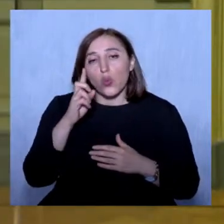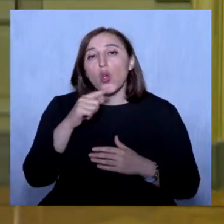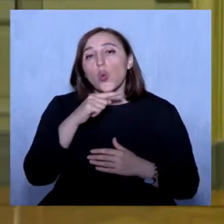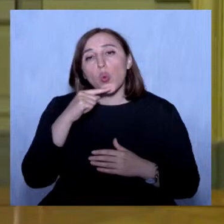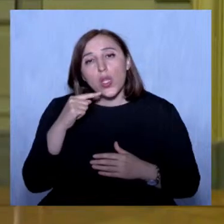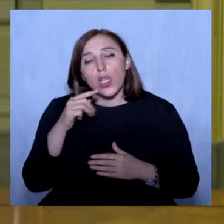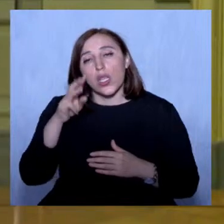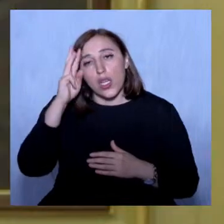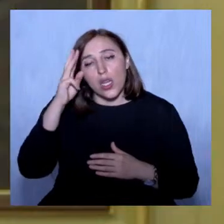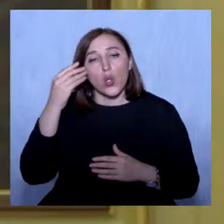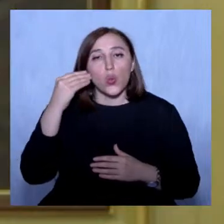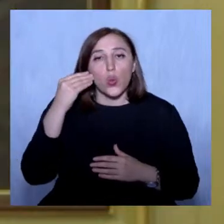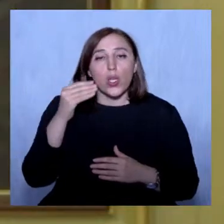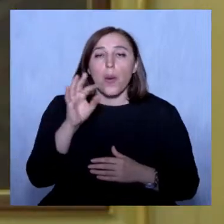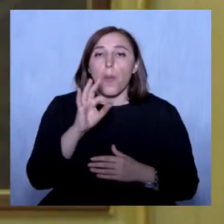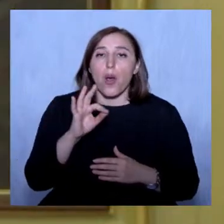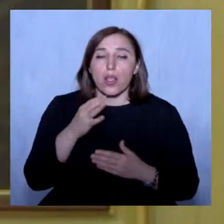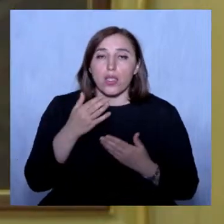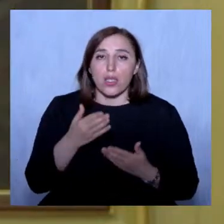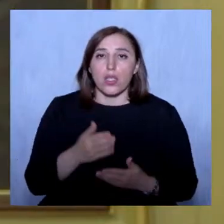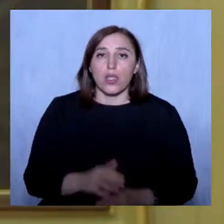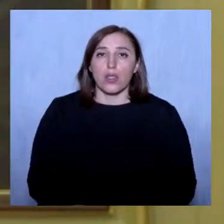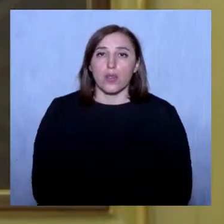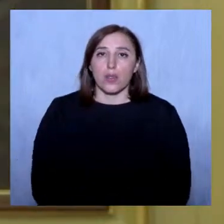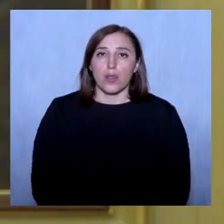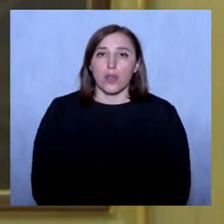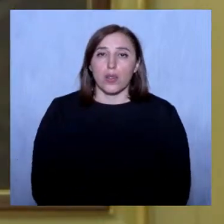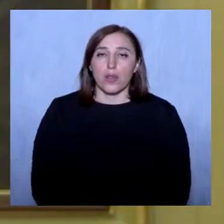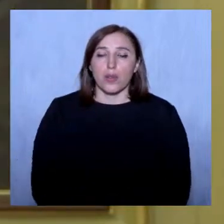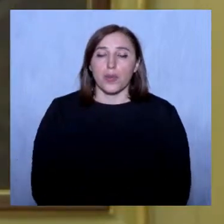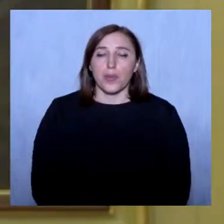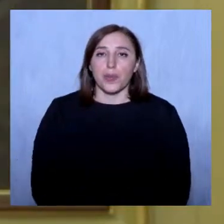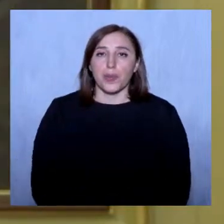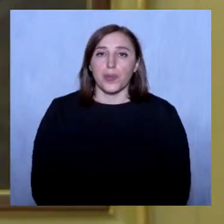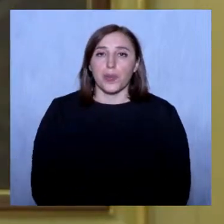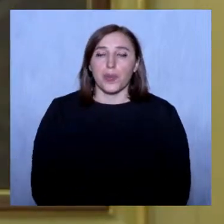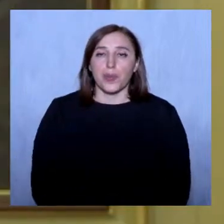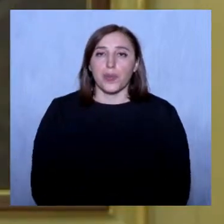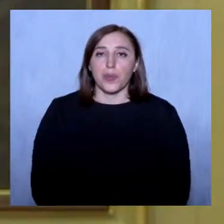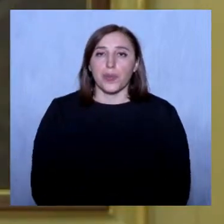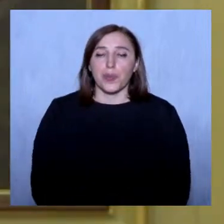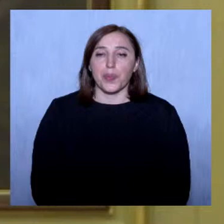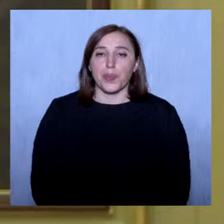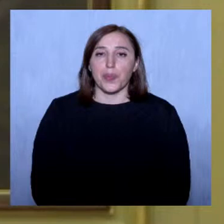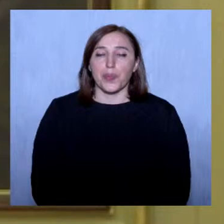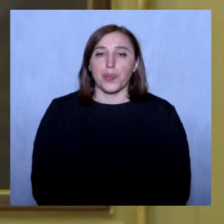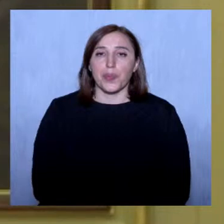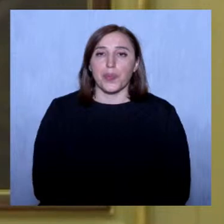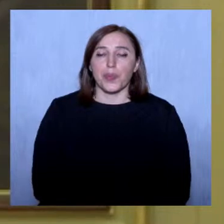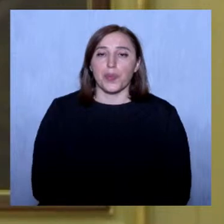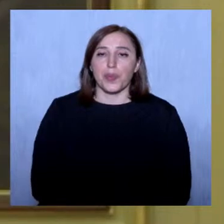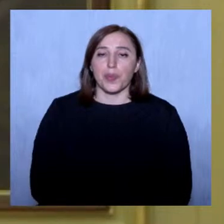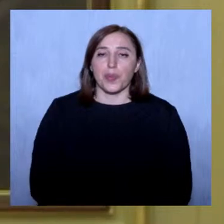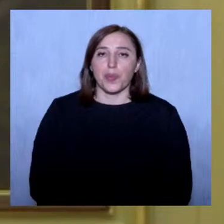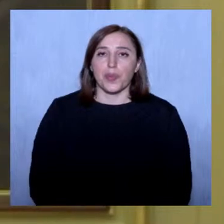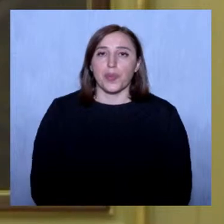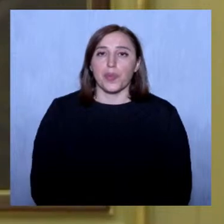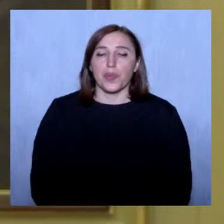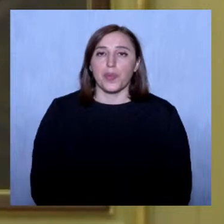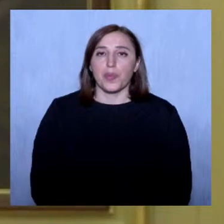Հուսաստանի, իրանի և թուրկյայի մասին է։ սազտանք այս իրեկ այս երեկ ու այս